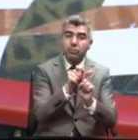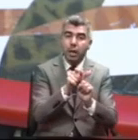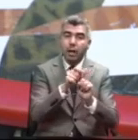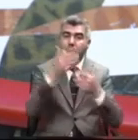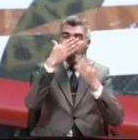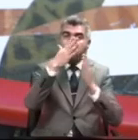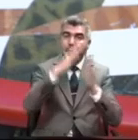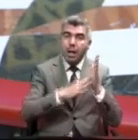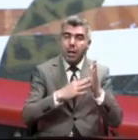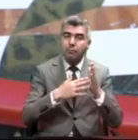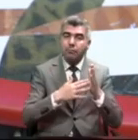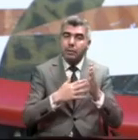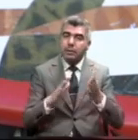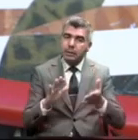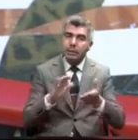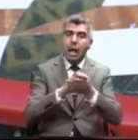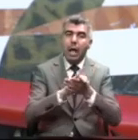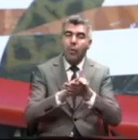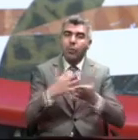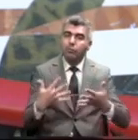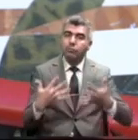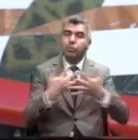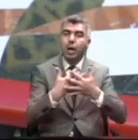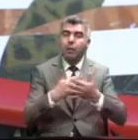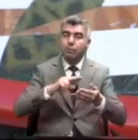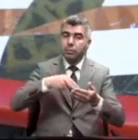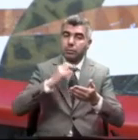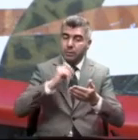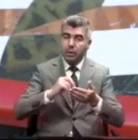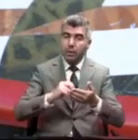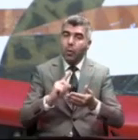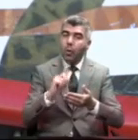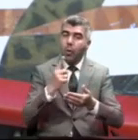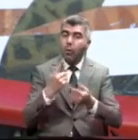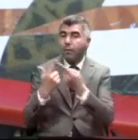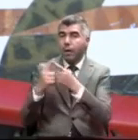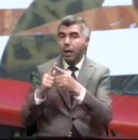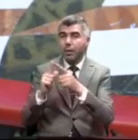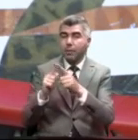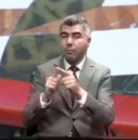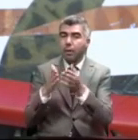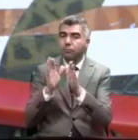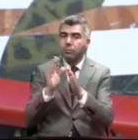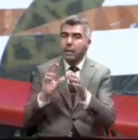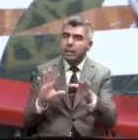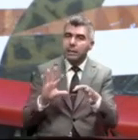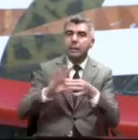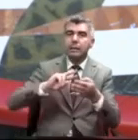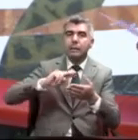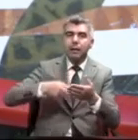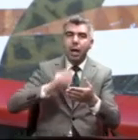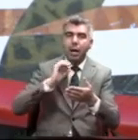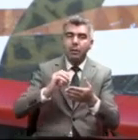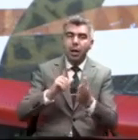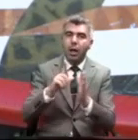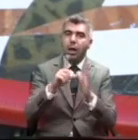مع شركاء ديالنا عنده عدد ديال المبادئ اولا المبدا ديال الانفتاح ديال الاتفاقيات وديال الشرع